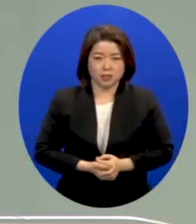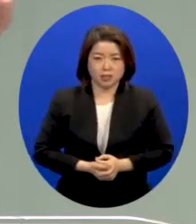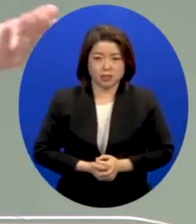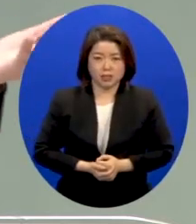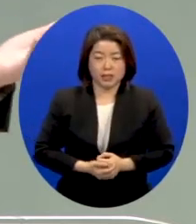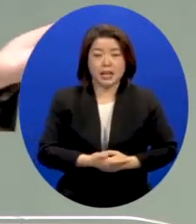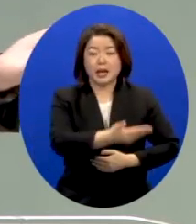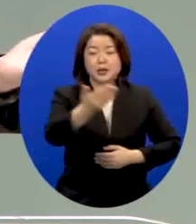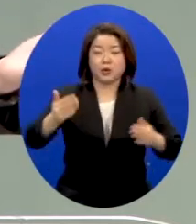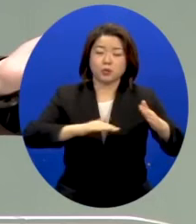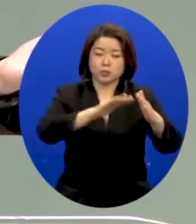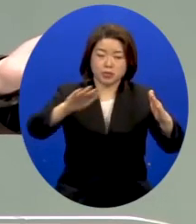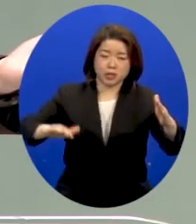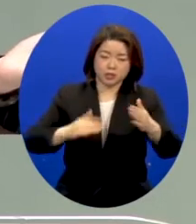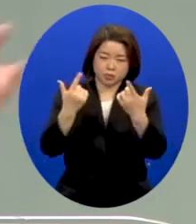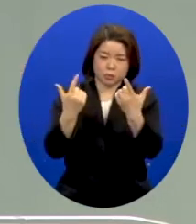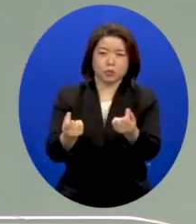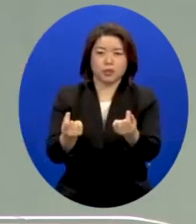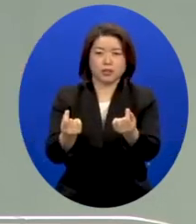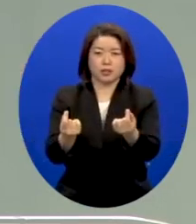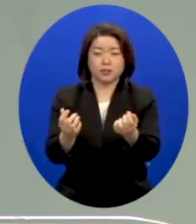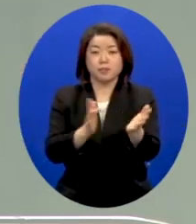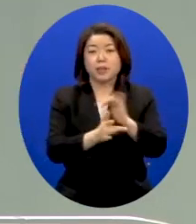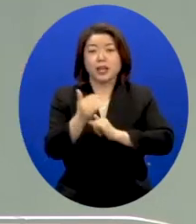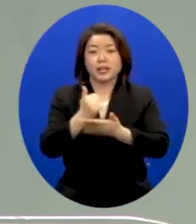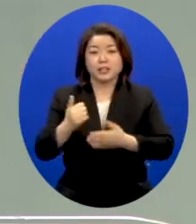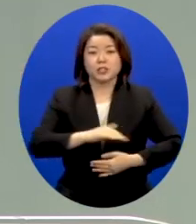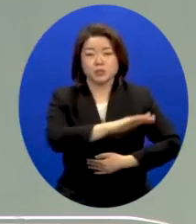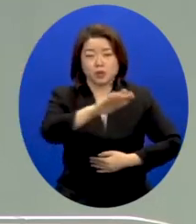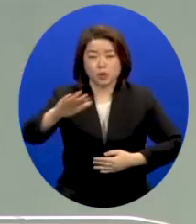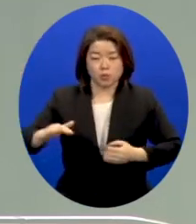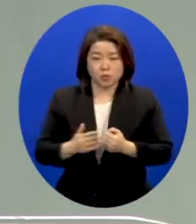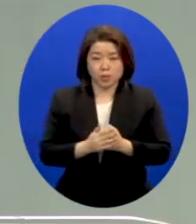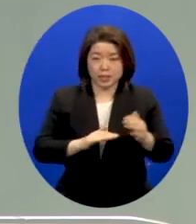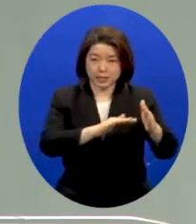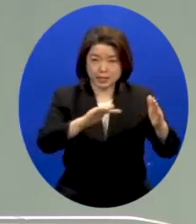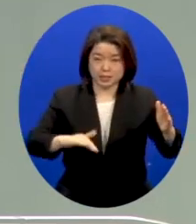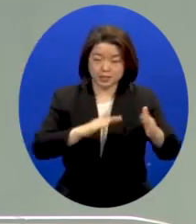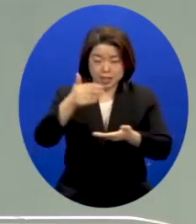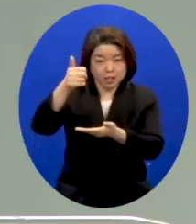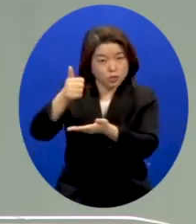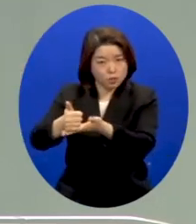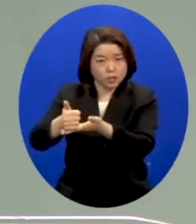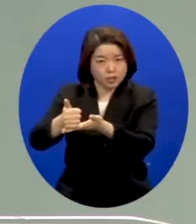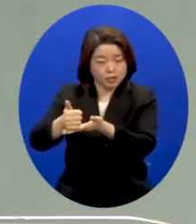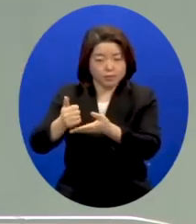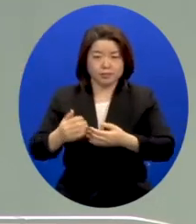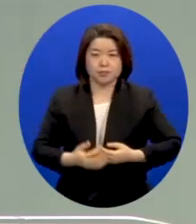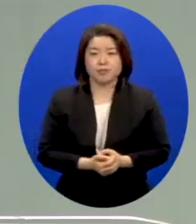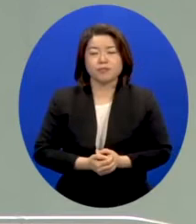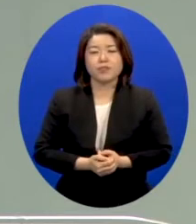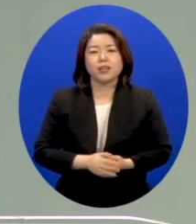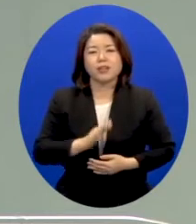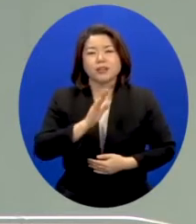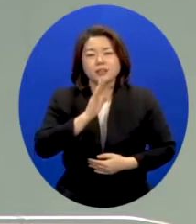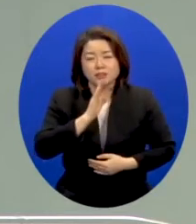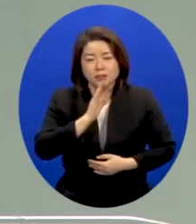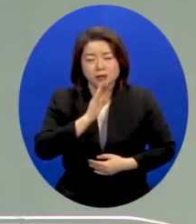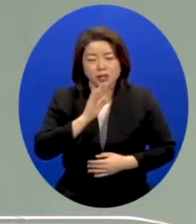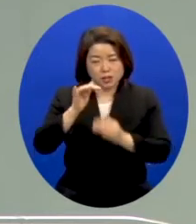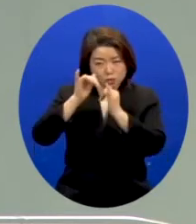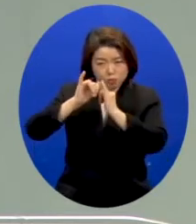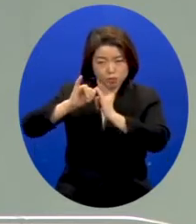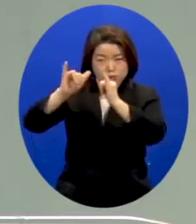여러분의 가정도 마찬가지입니다 예수님이 우리 가정의 주인이 시다 정말 훌륭한